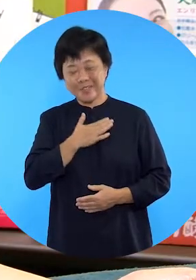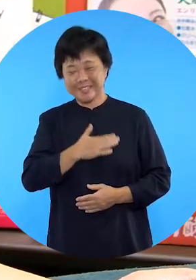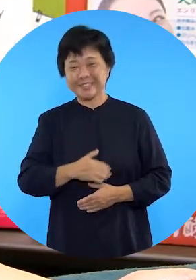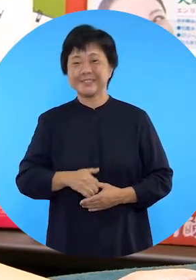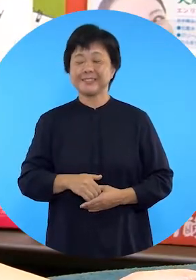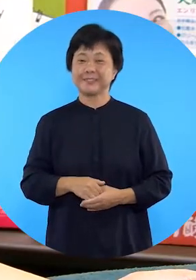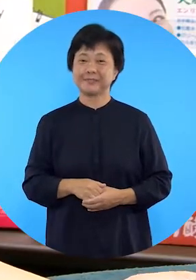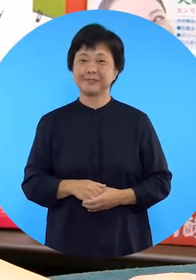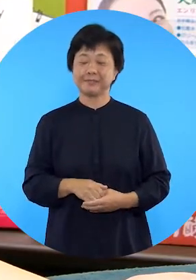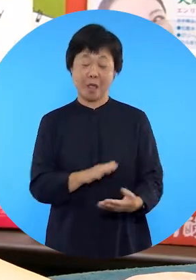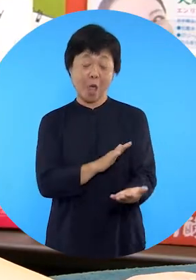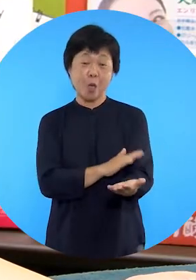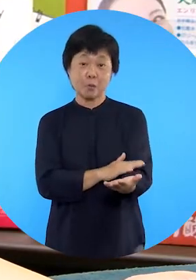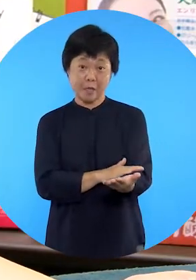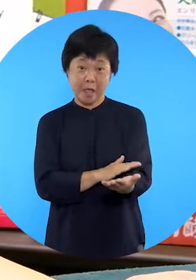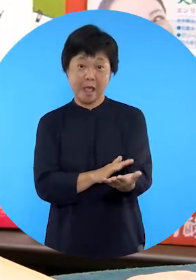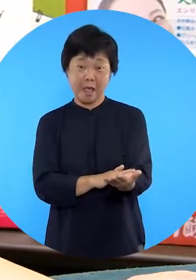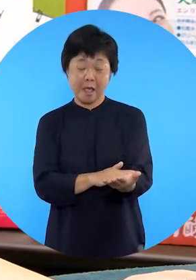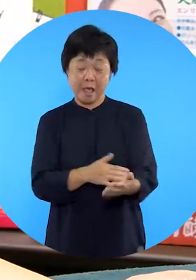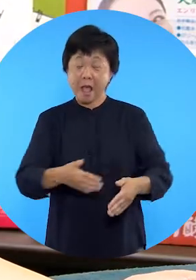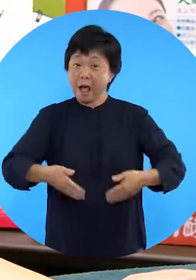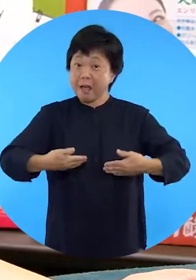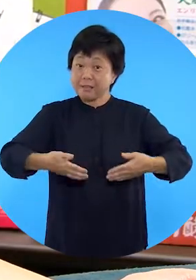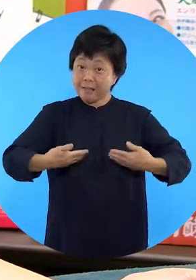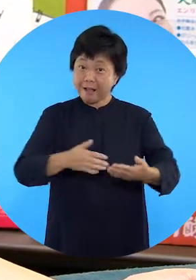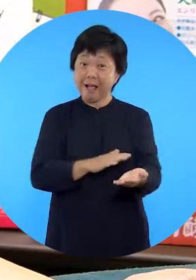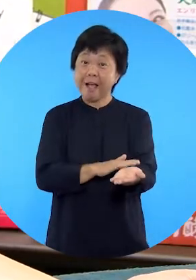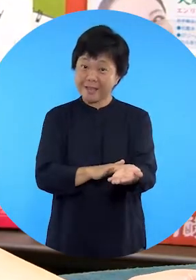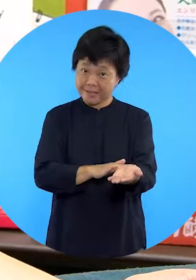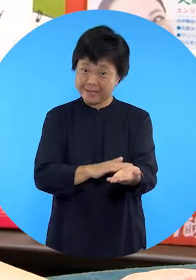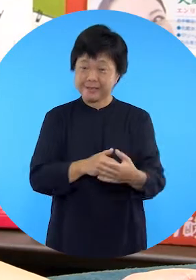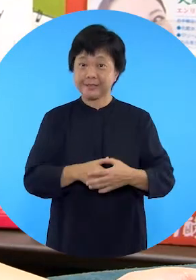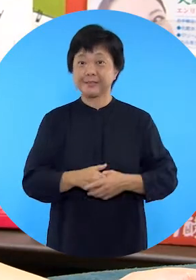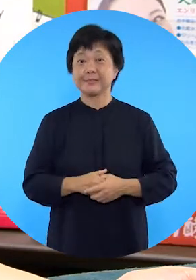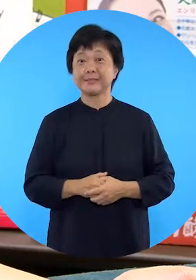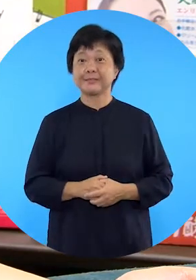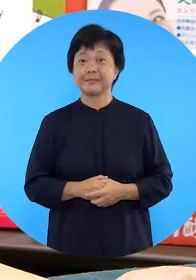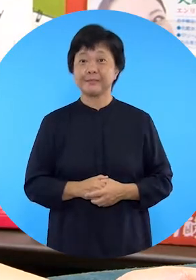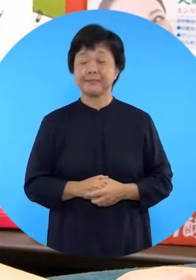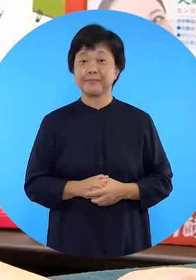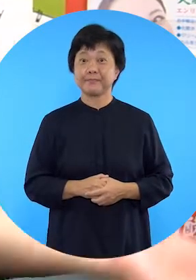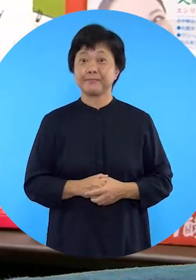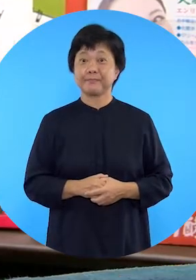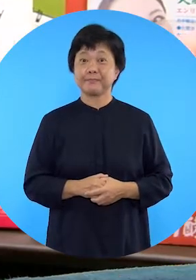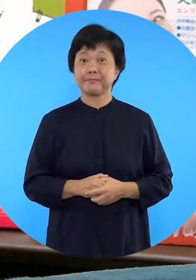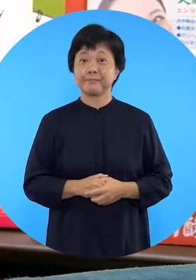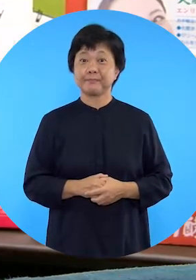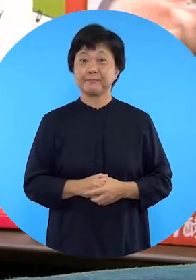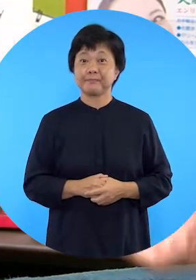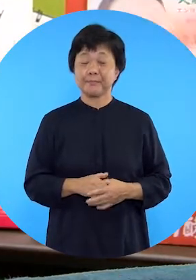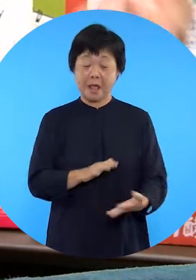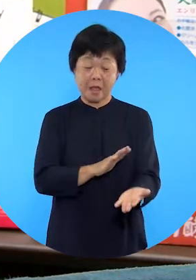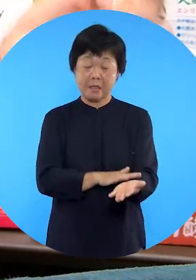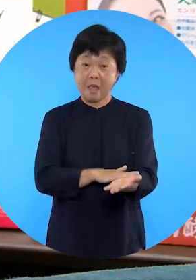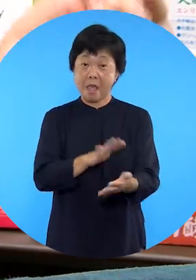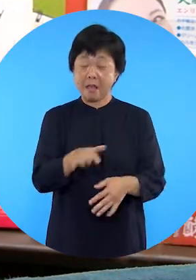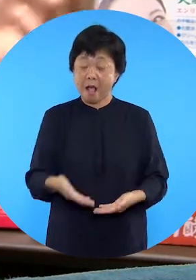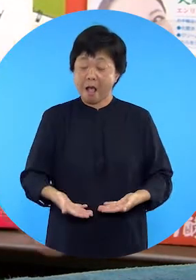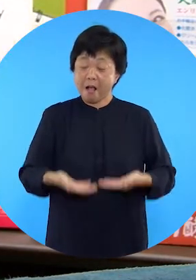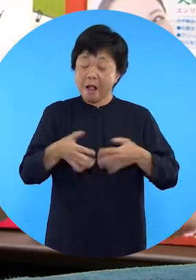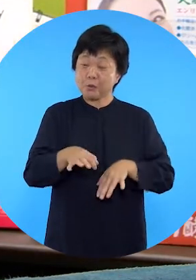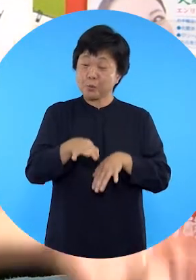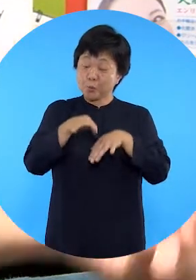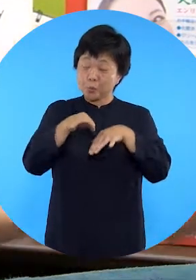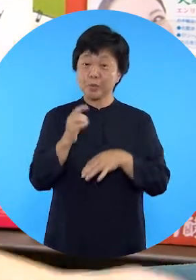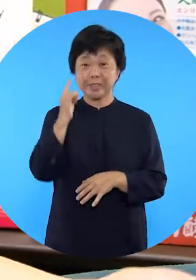とても気持ちがよくて、腕そして手もポカポカしてきました。なんていうんですか、もうこう手